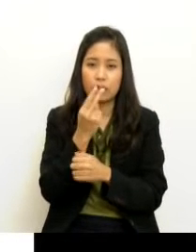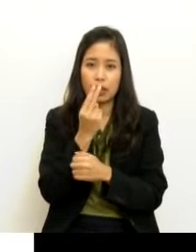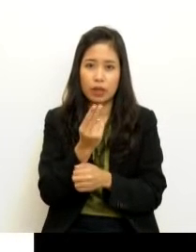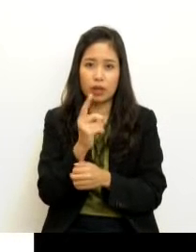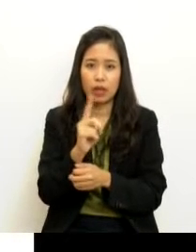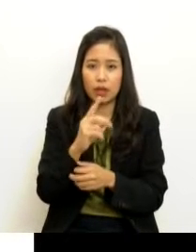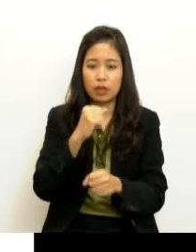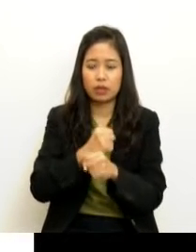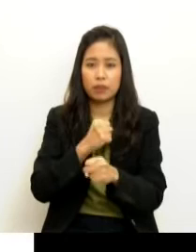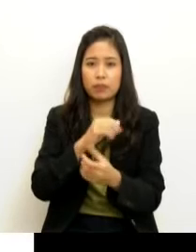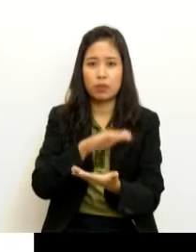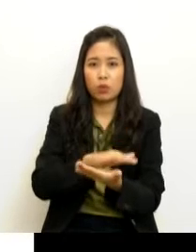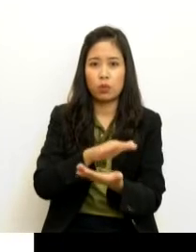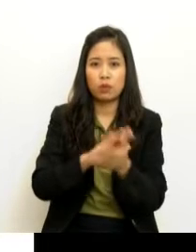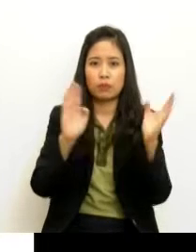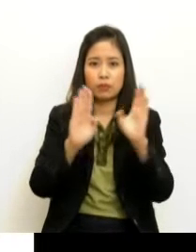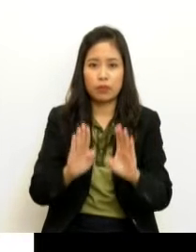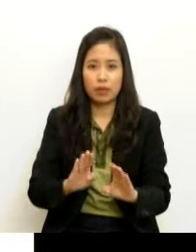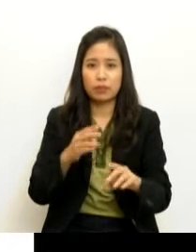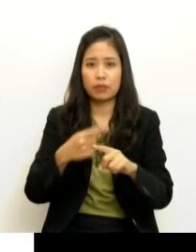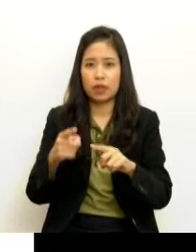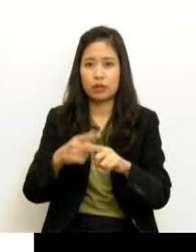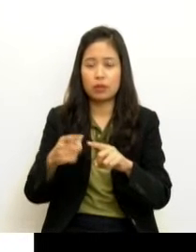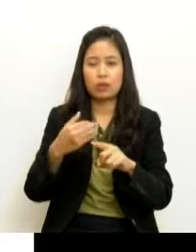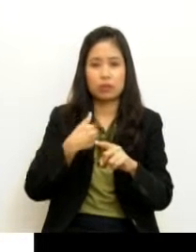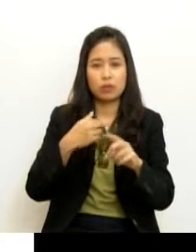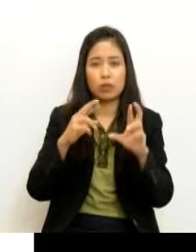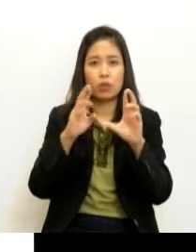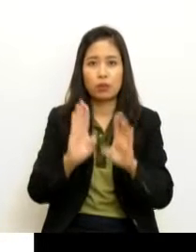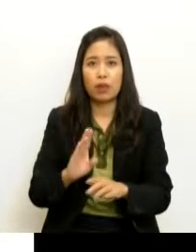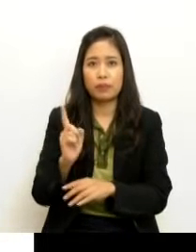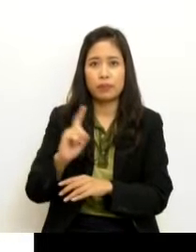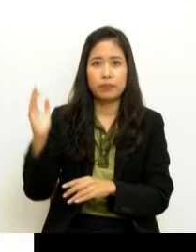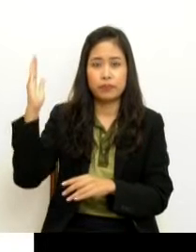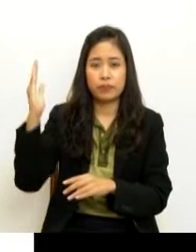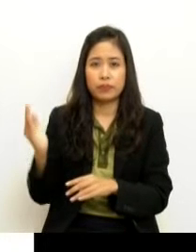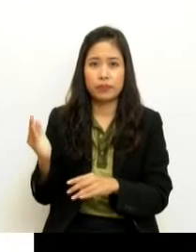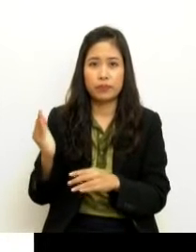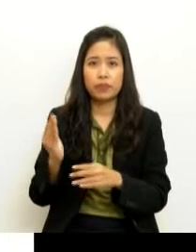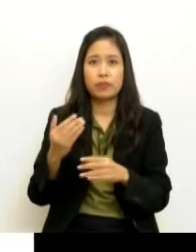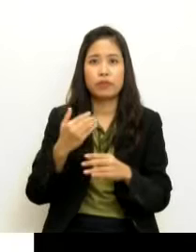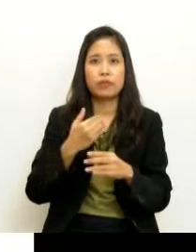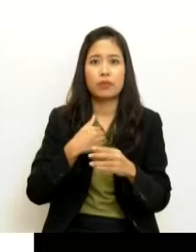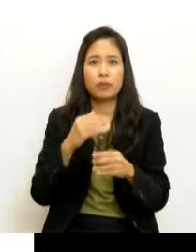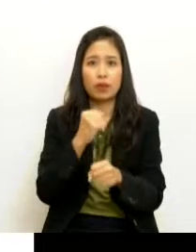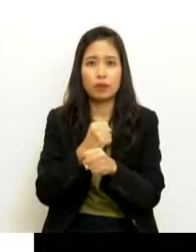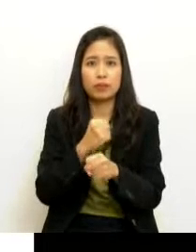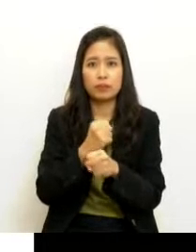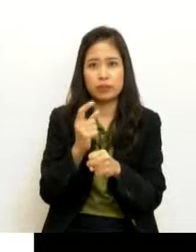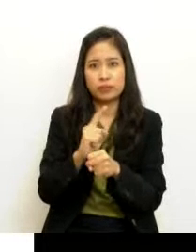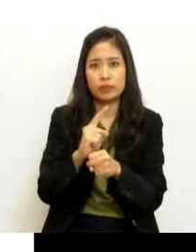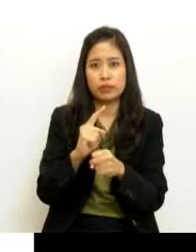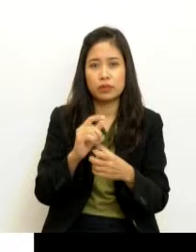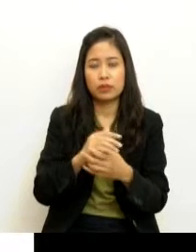รงเรียนใน3รูปแบบได้รูปแบบที่1เราเรียกว่าโรงเรียนที่ stand alone หรือรูปแบบที่